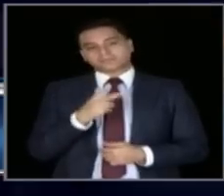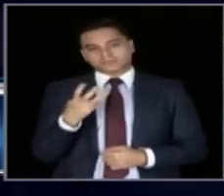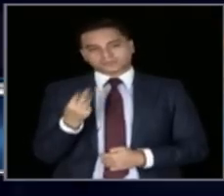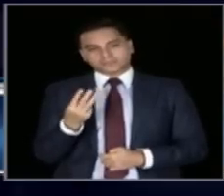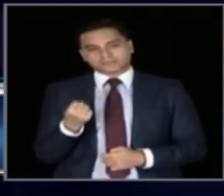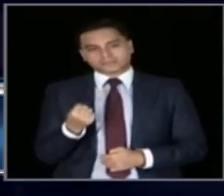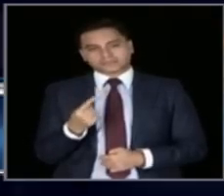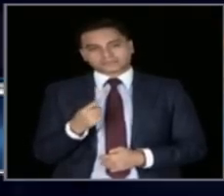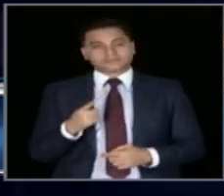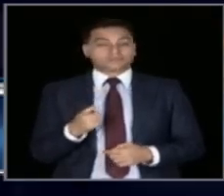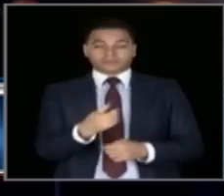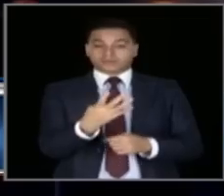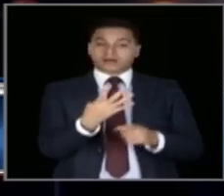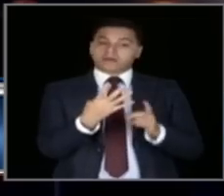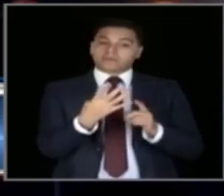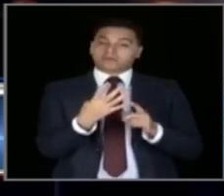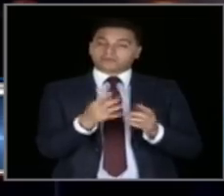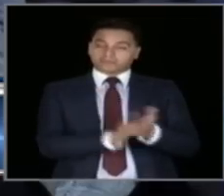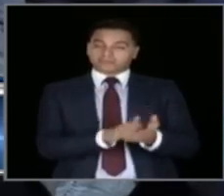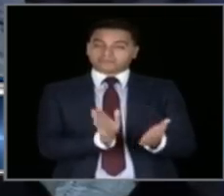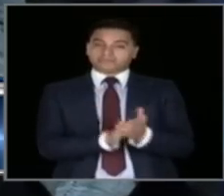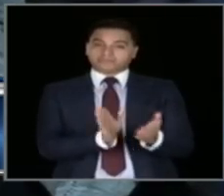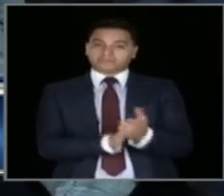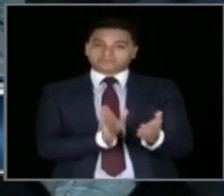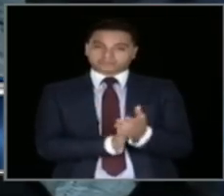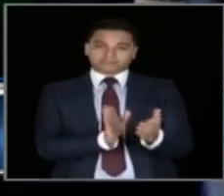230. الهدف الرابع.